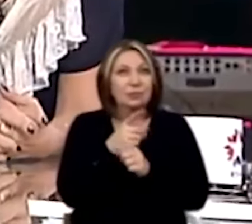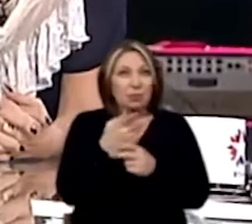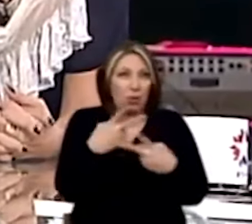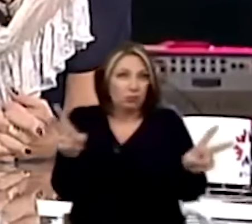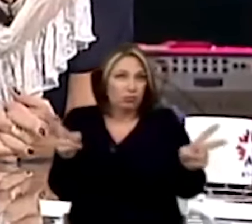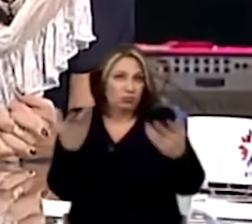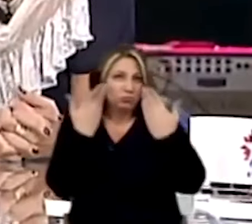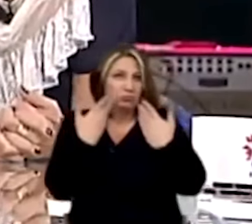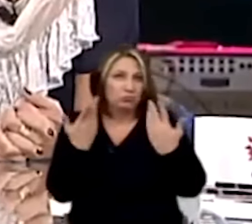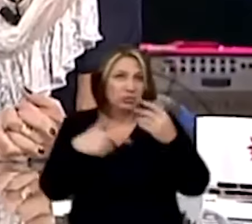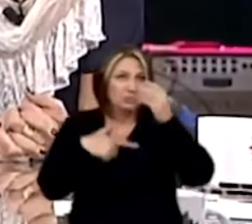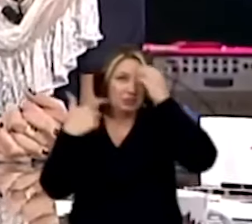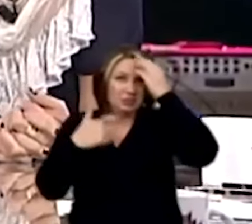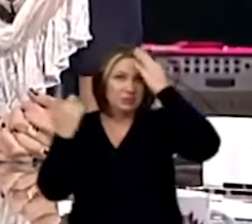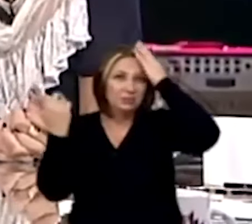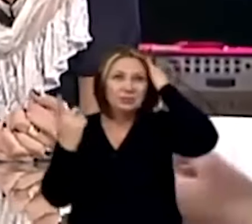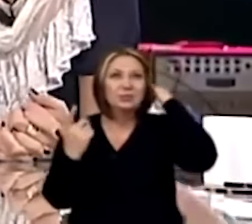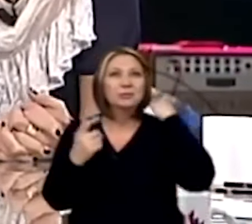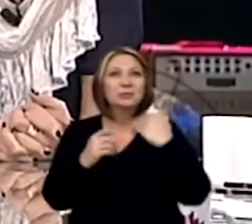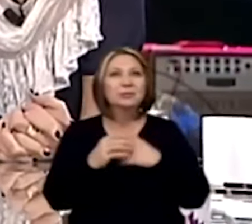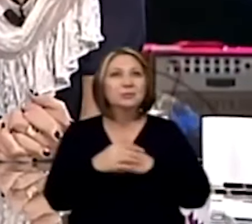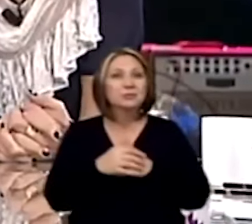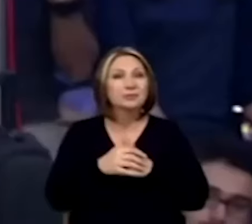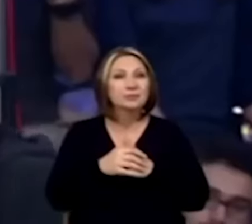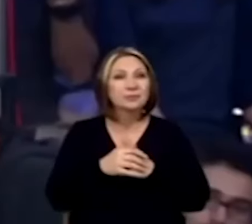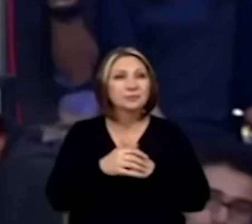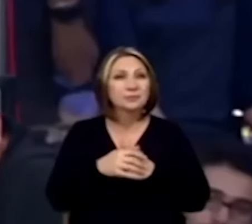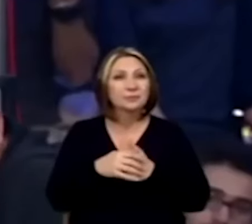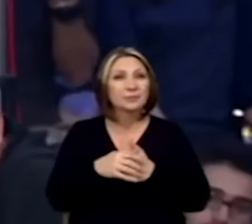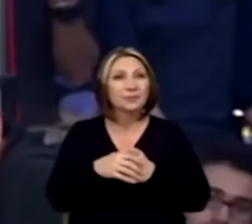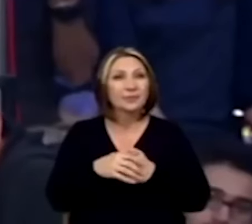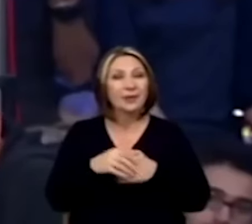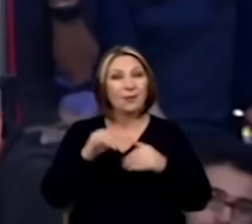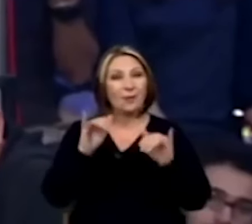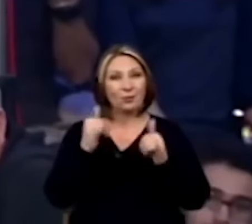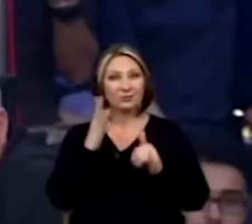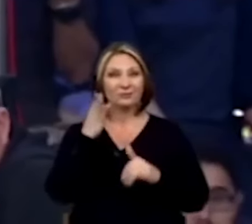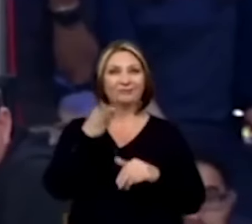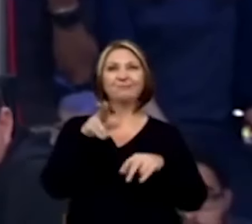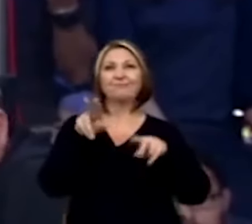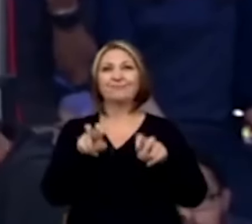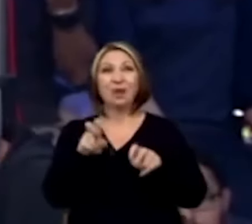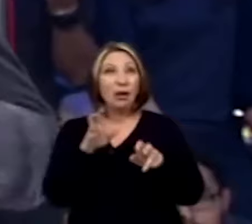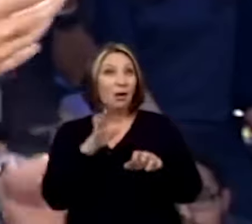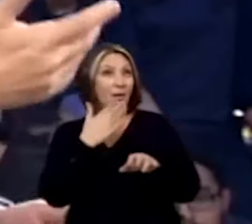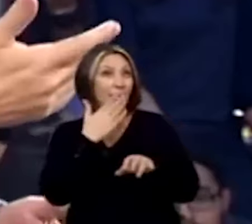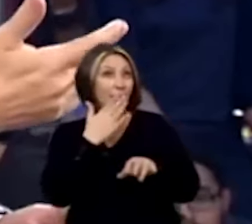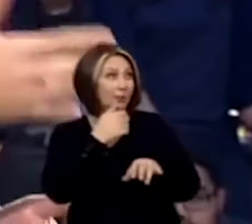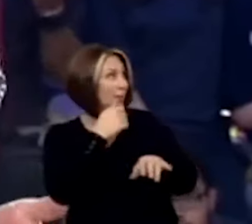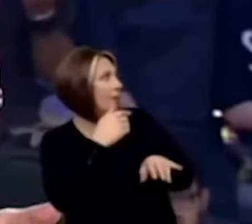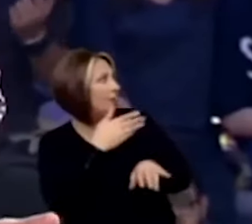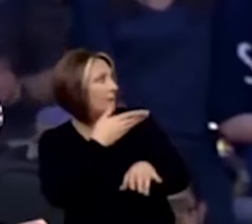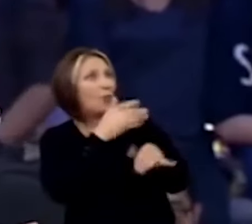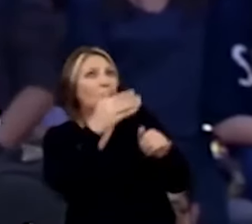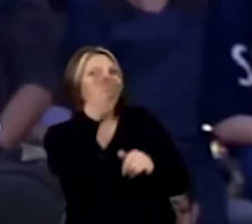değil, aleni seyrettim yani. Bugün İzmir'de. Hayır, bir de şöyle bir şey de var. Yani oyuncunun gidip Hani bir şaşırırsın yani, adam arkasını